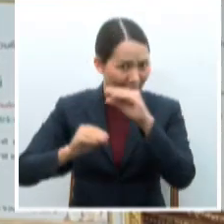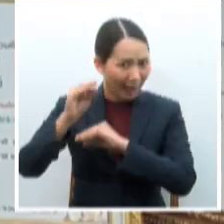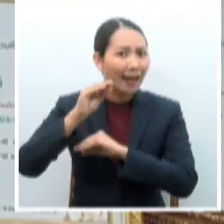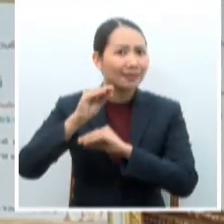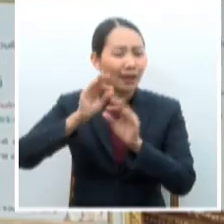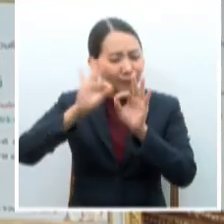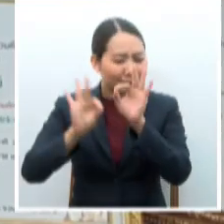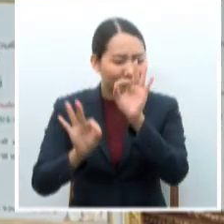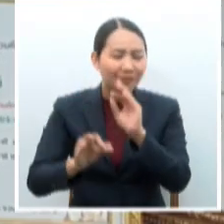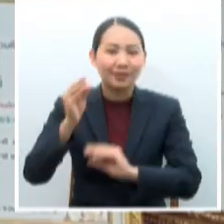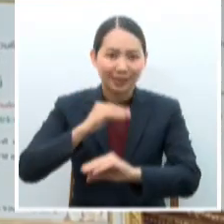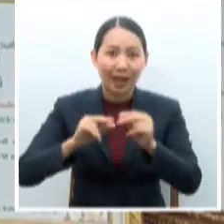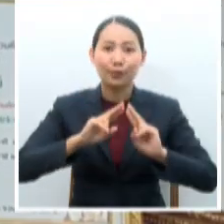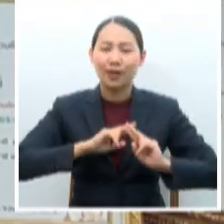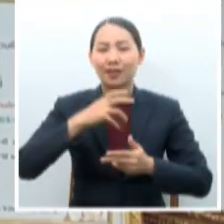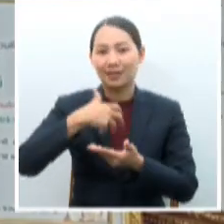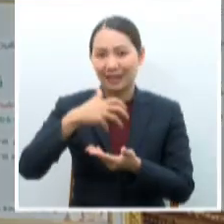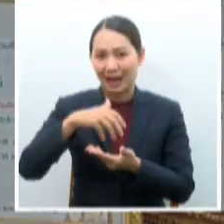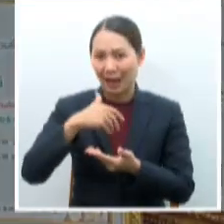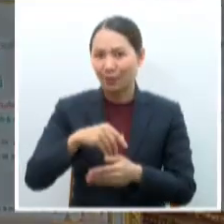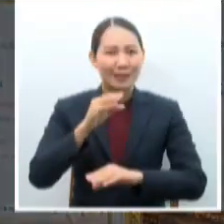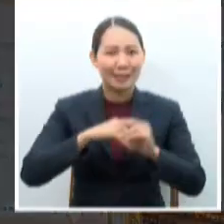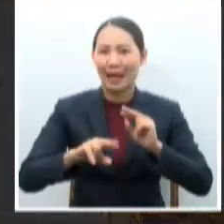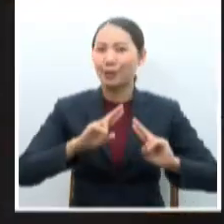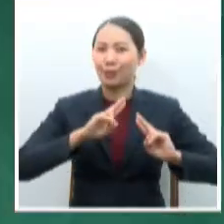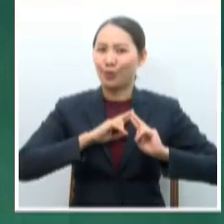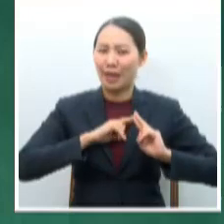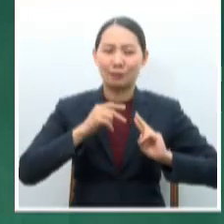องซึ่งเป็นนิทานที่ไม่ซ้ำใครในโลกแน่นอนค่ะ